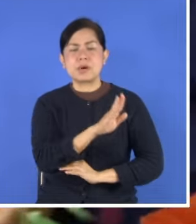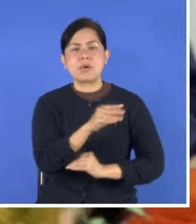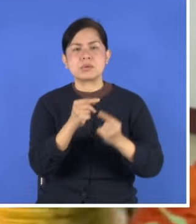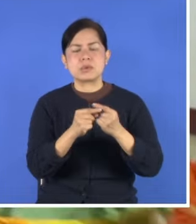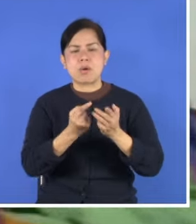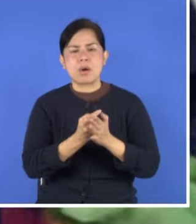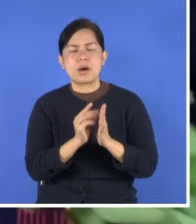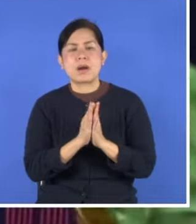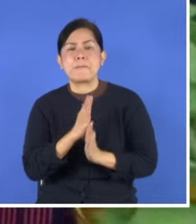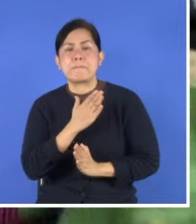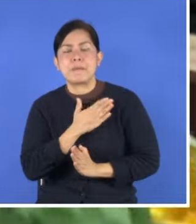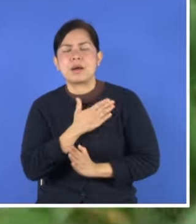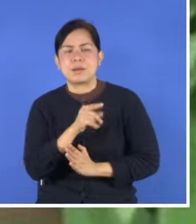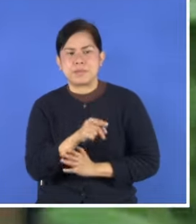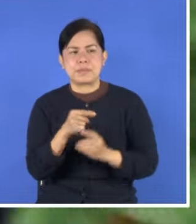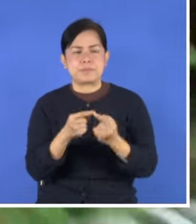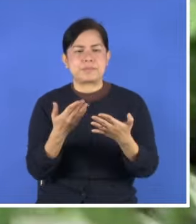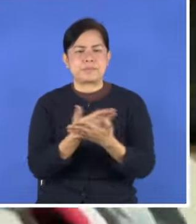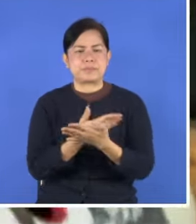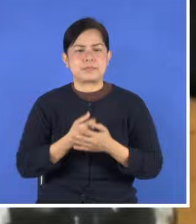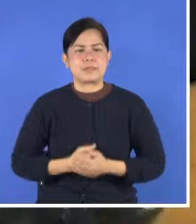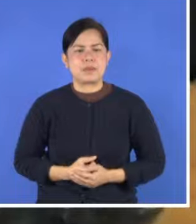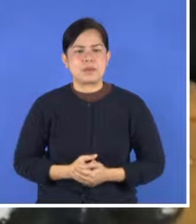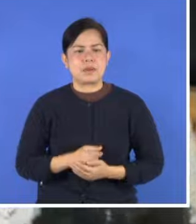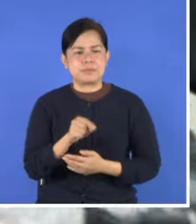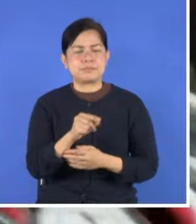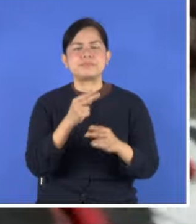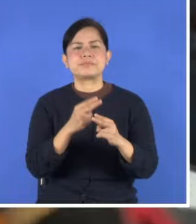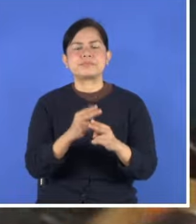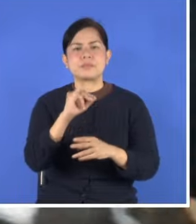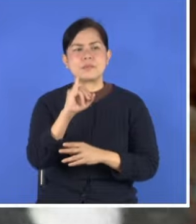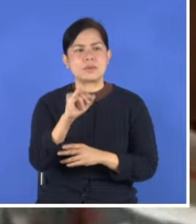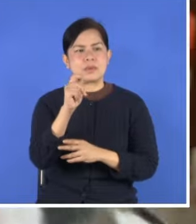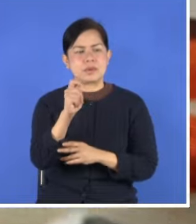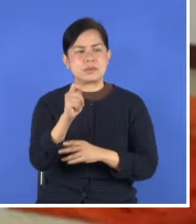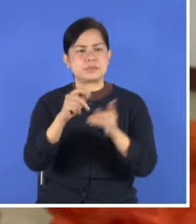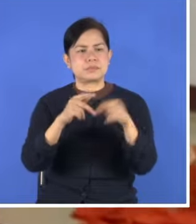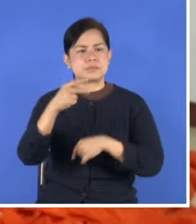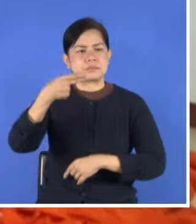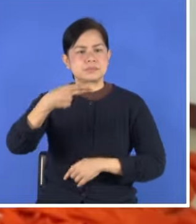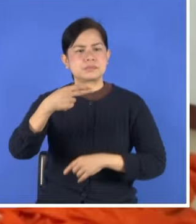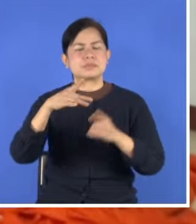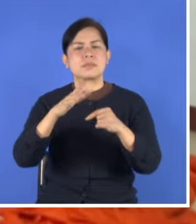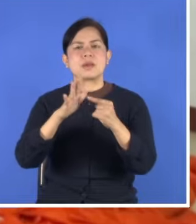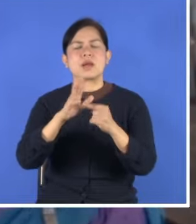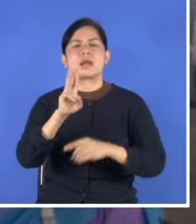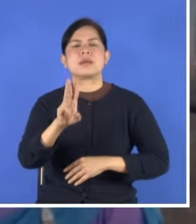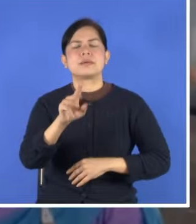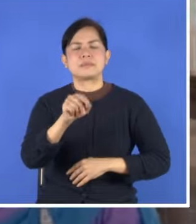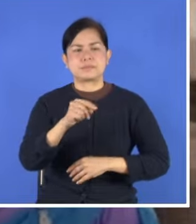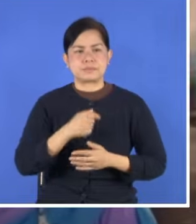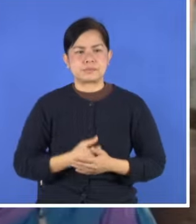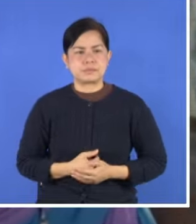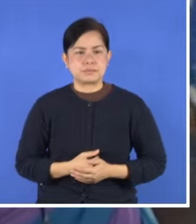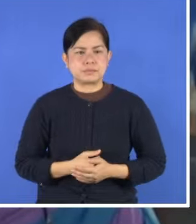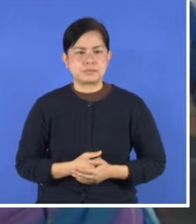ชาวบ้านก็เรียกว่าไอ้ห้าวนี่ไอ้ห้าวนะครับอย่าห้าวมากเดี๋ยวกินข้าวผ่านธูปนะอันนี้ผมพูดเองนะนี่ไม่เกี่ยวไม่เกี่ยวเออเขาเรียกว่า